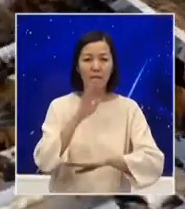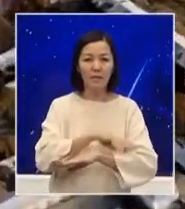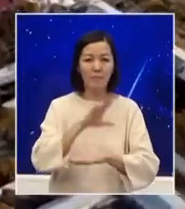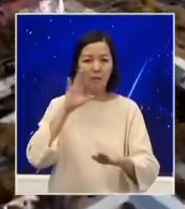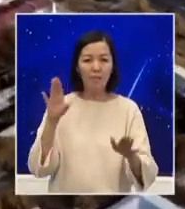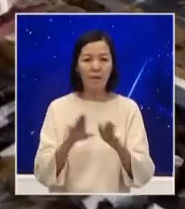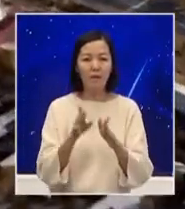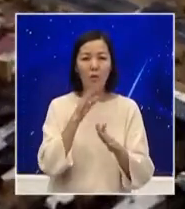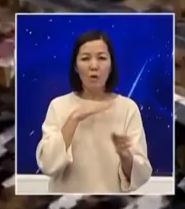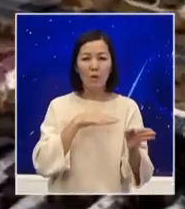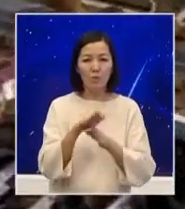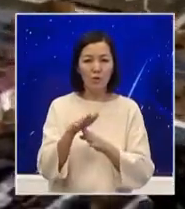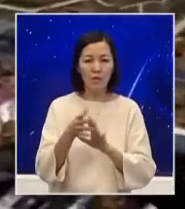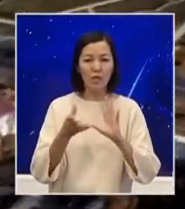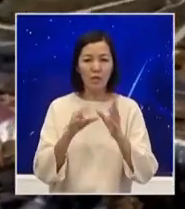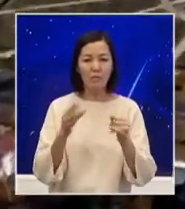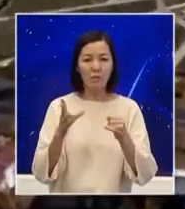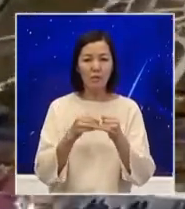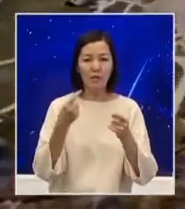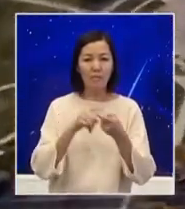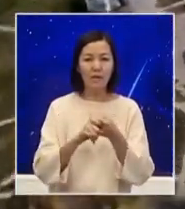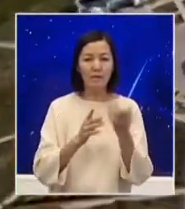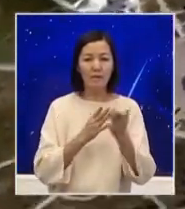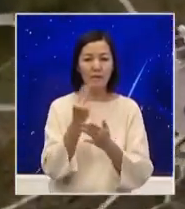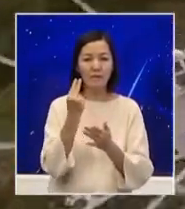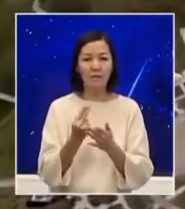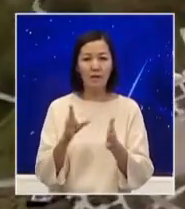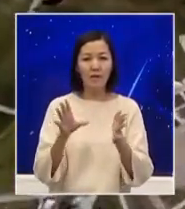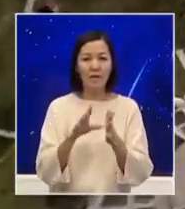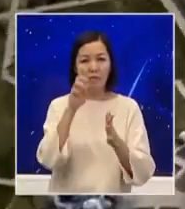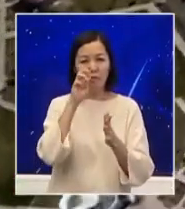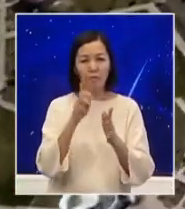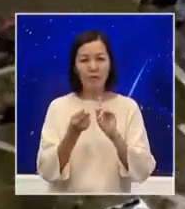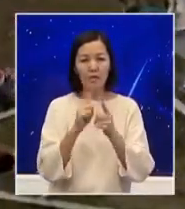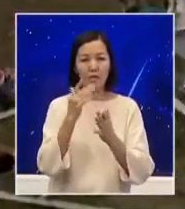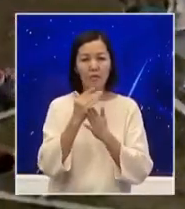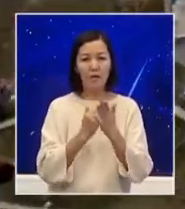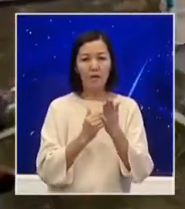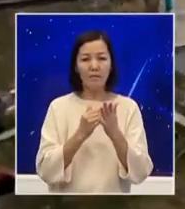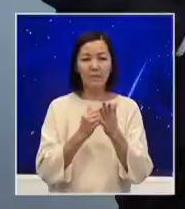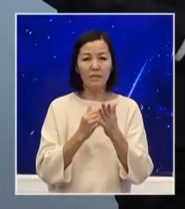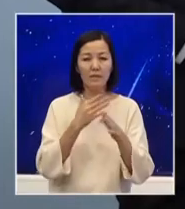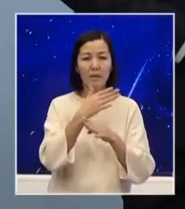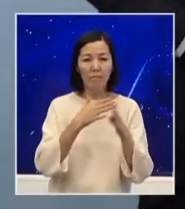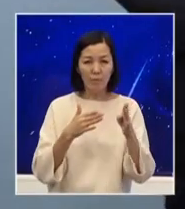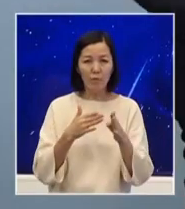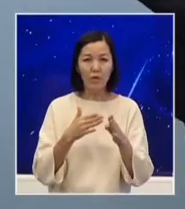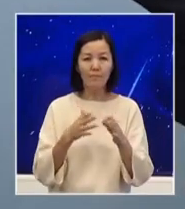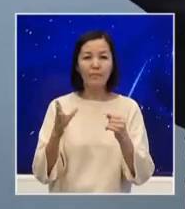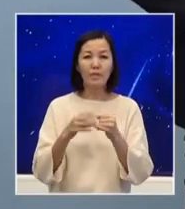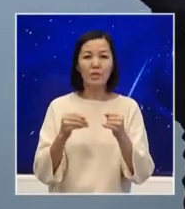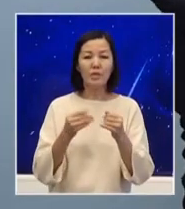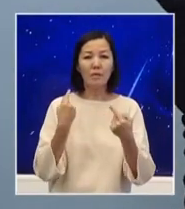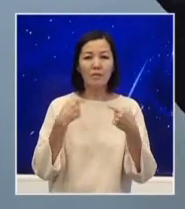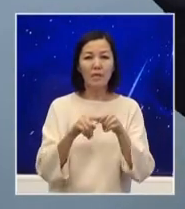қарап, уақытылы орындайды. Жалпы жер қатынастары саласын цифрландыру электронды үкімет кешенді бағдарламасының бір бөлігі. Яғни